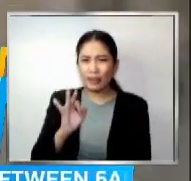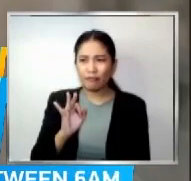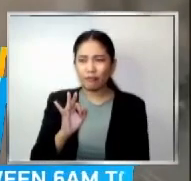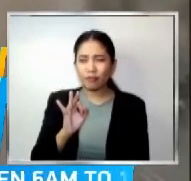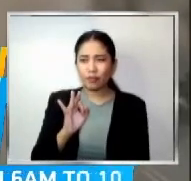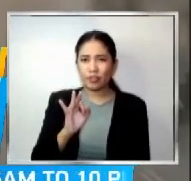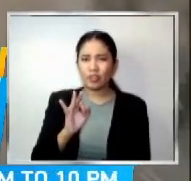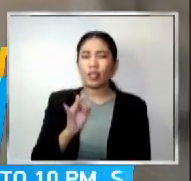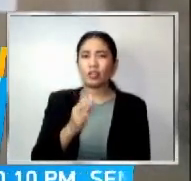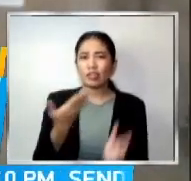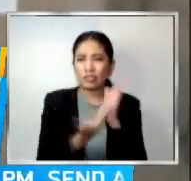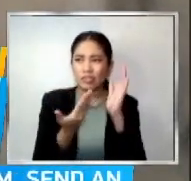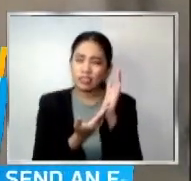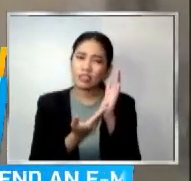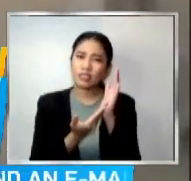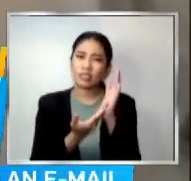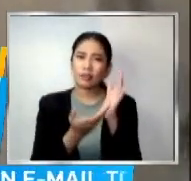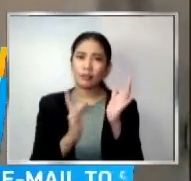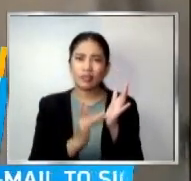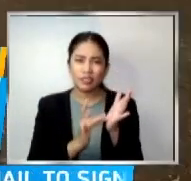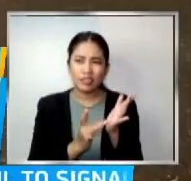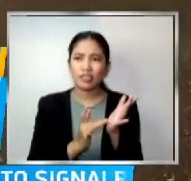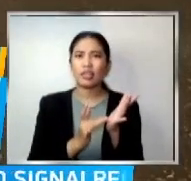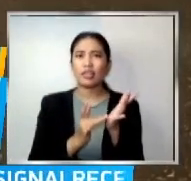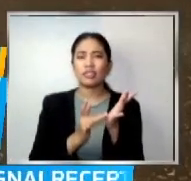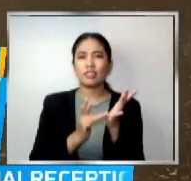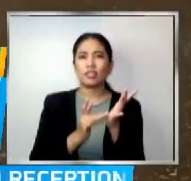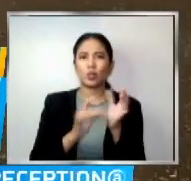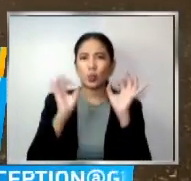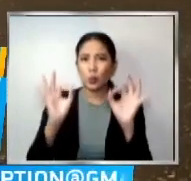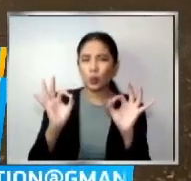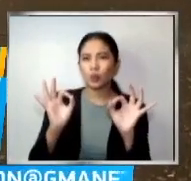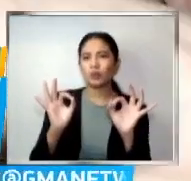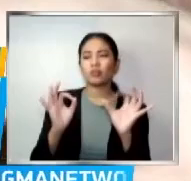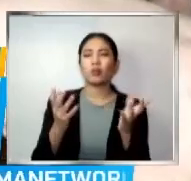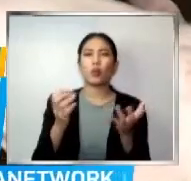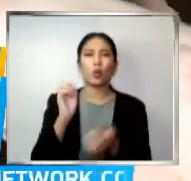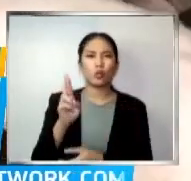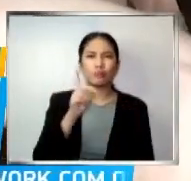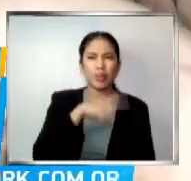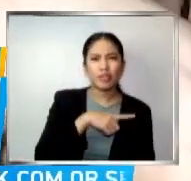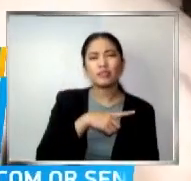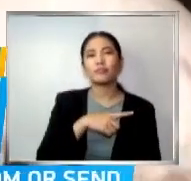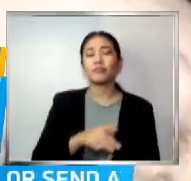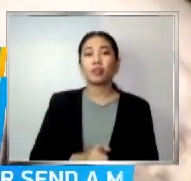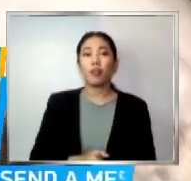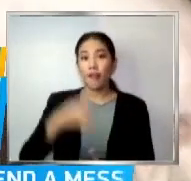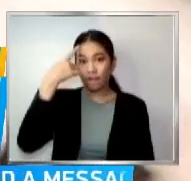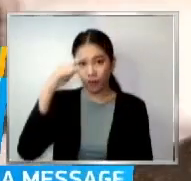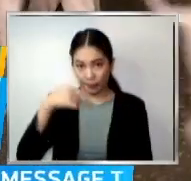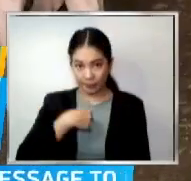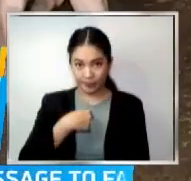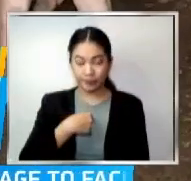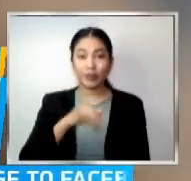hindi medically appropriate. Okay. So wala akong comment dyan. Sabi may sa akin lang, kung meron ng vaccine sa ASEAN country, opo,